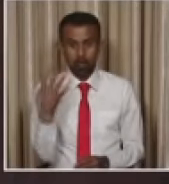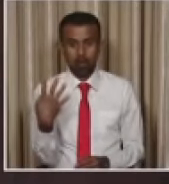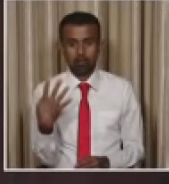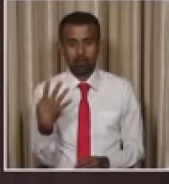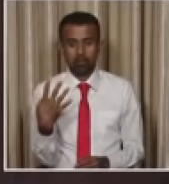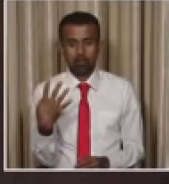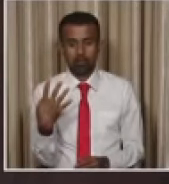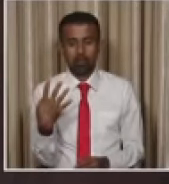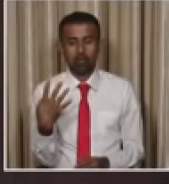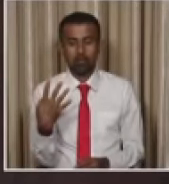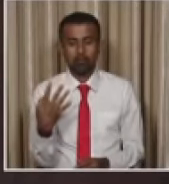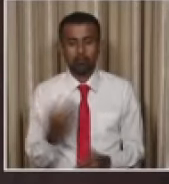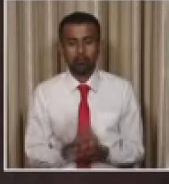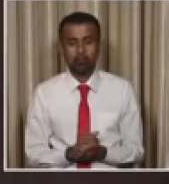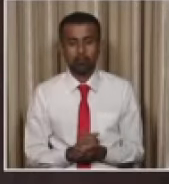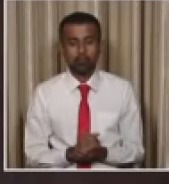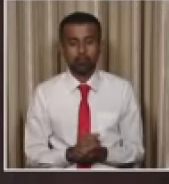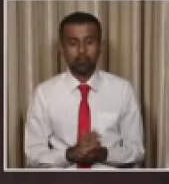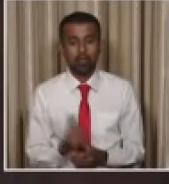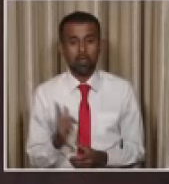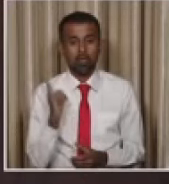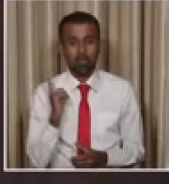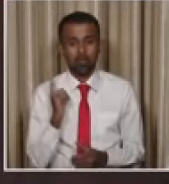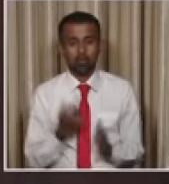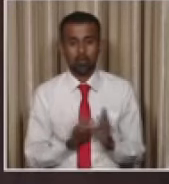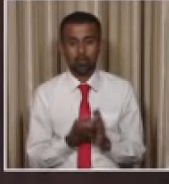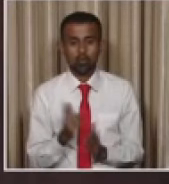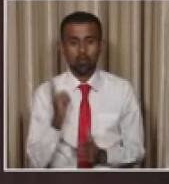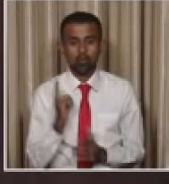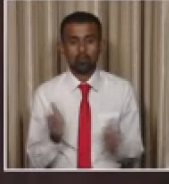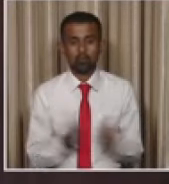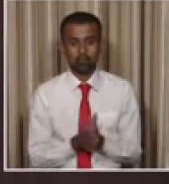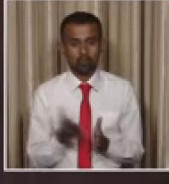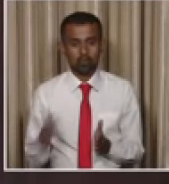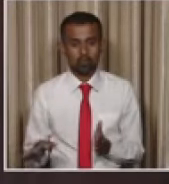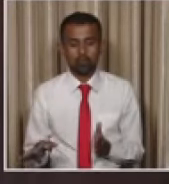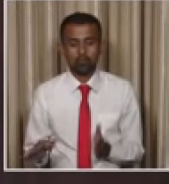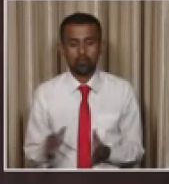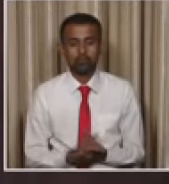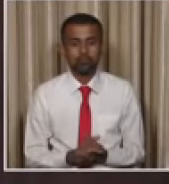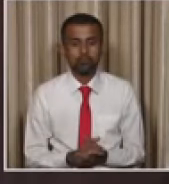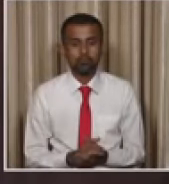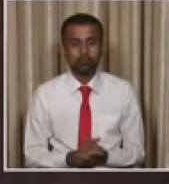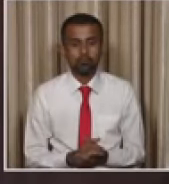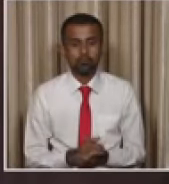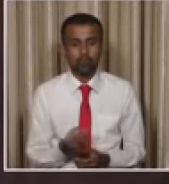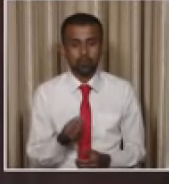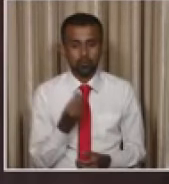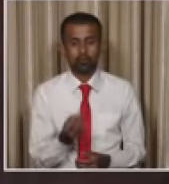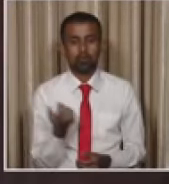May Aturu Amdaval Ratang, Nituro, the Amudate Kindela, Eata Duna